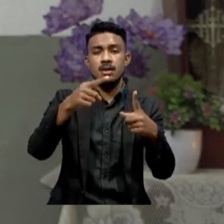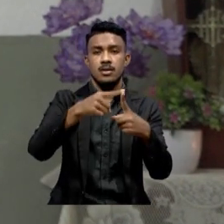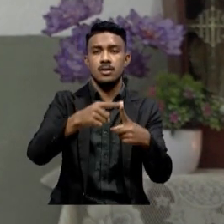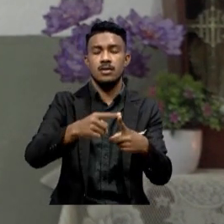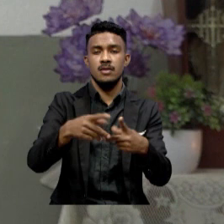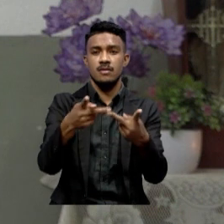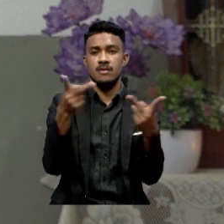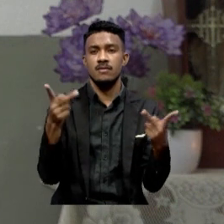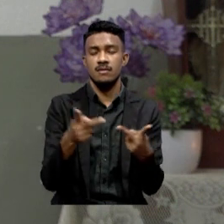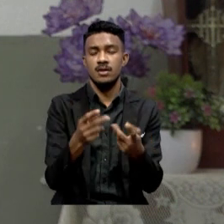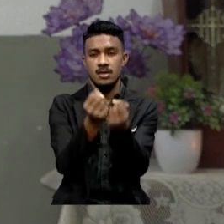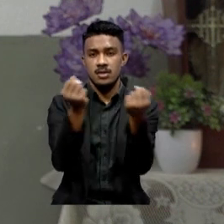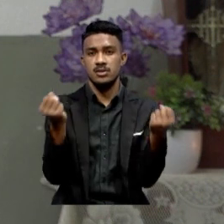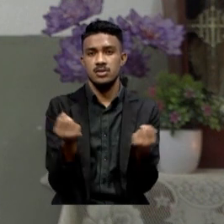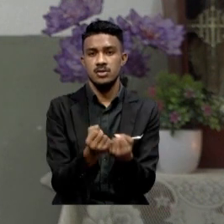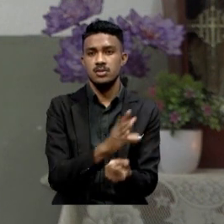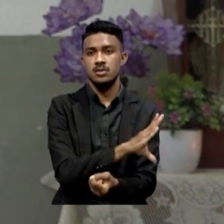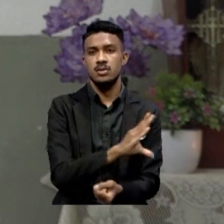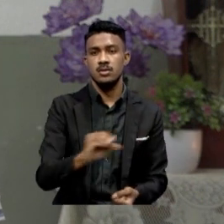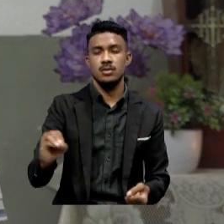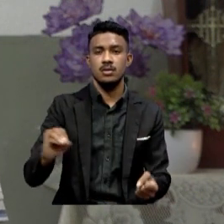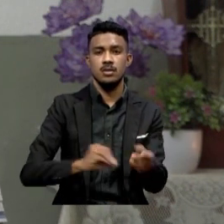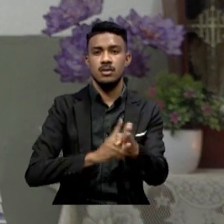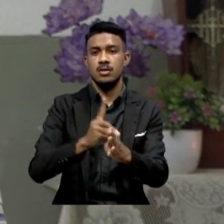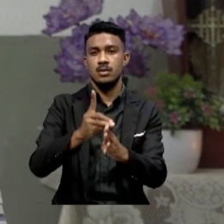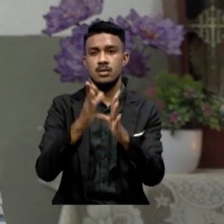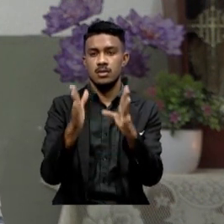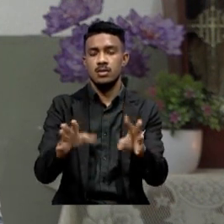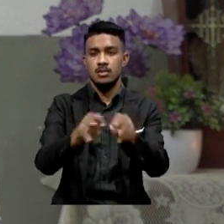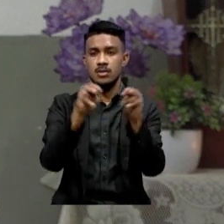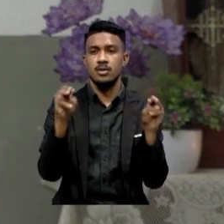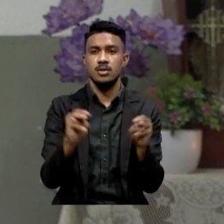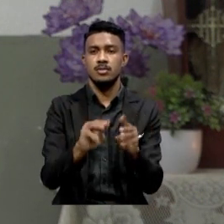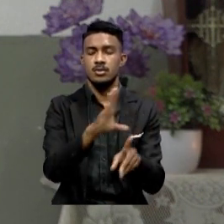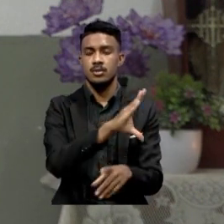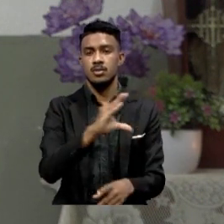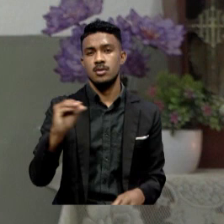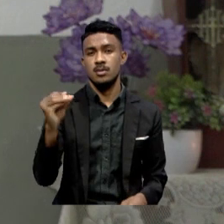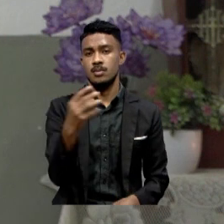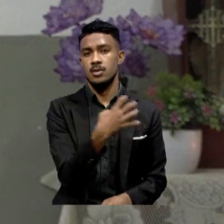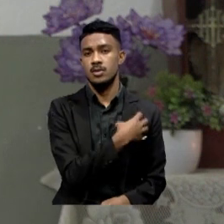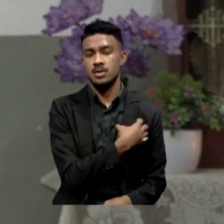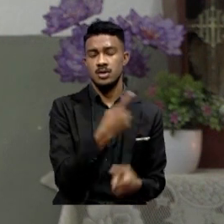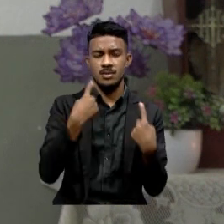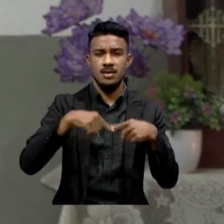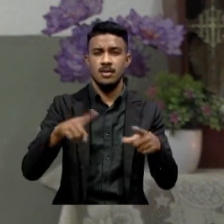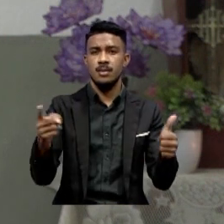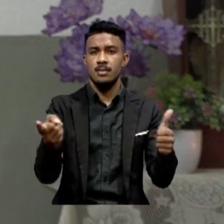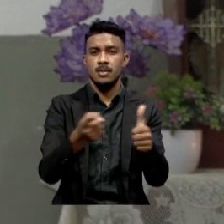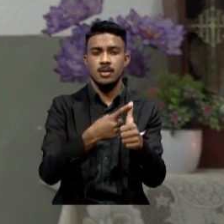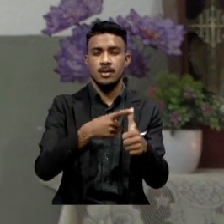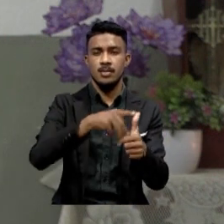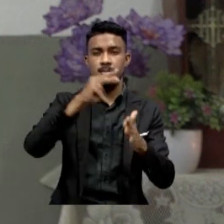no camat, no polisia. Laos foi badahulu media mak mai